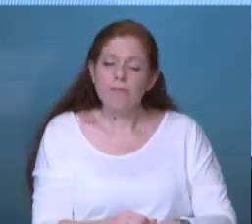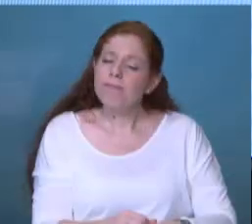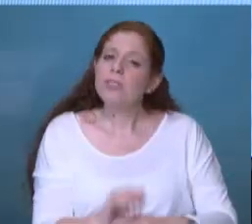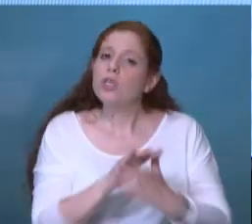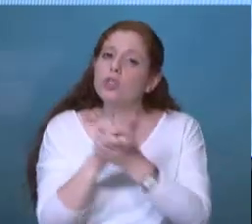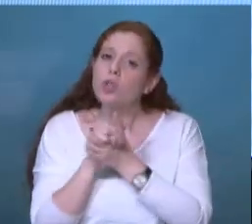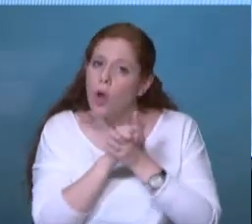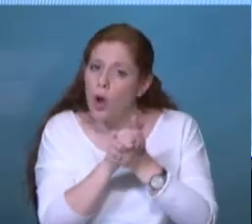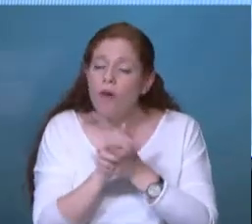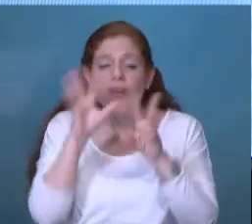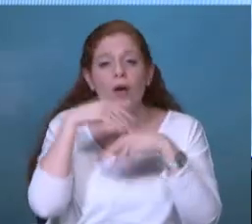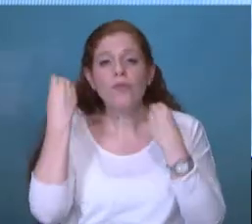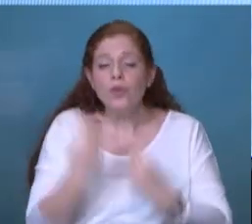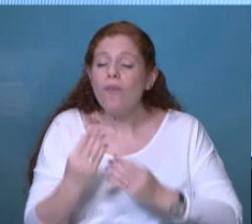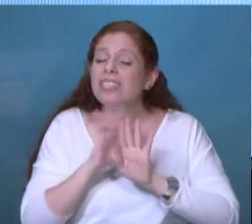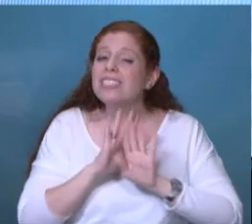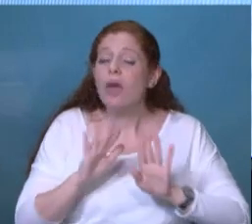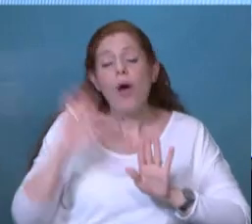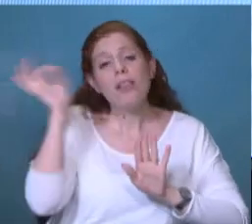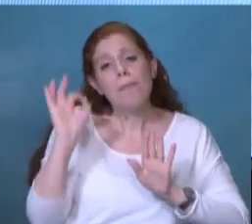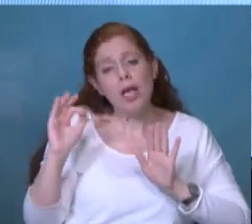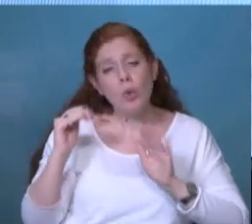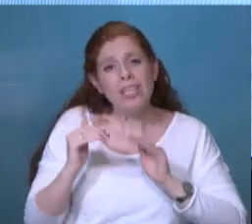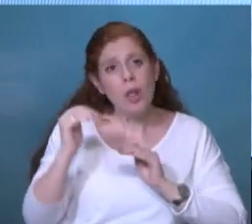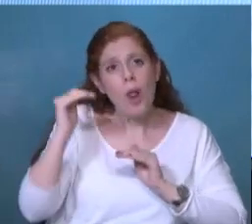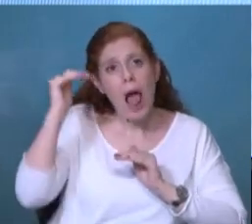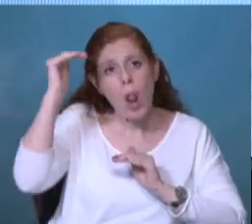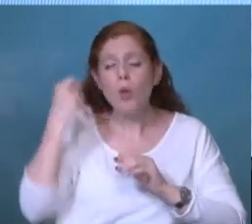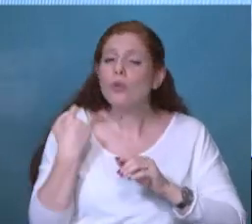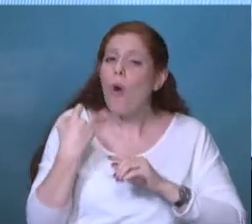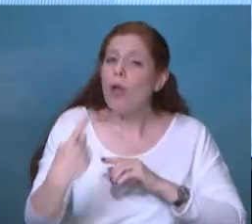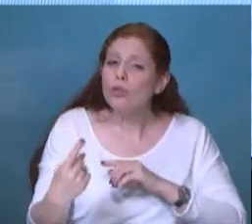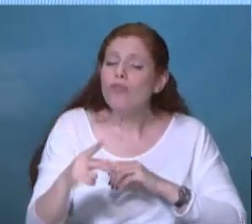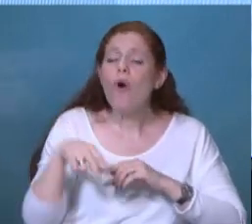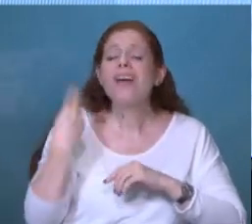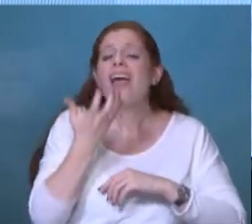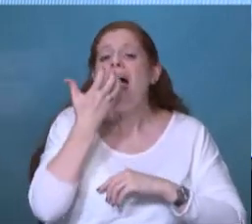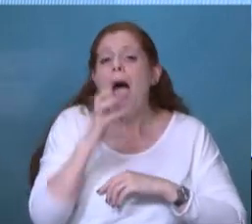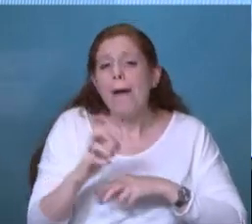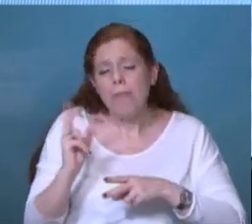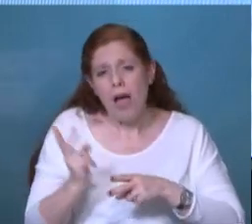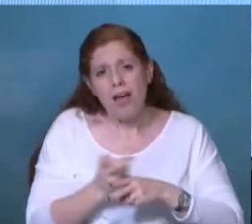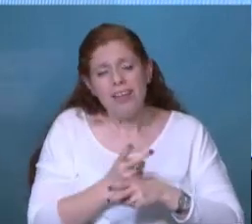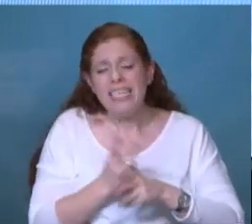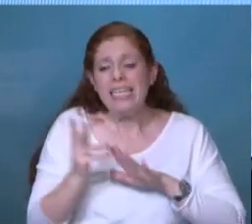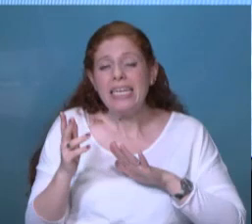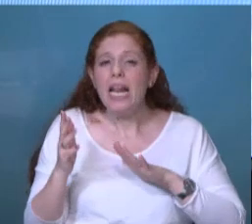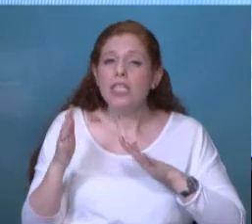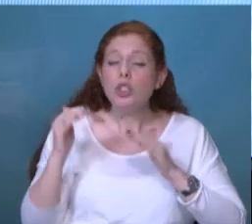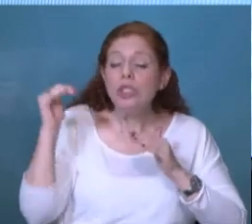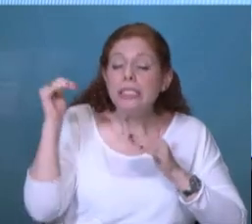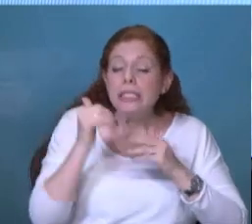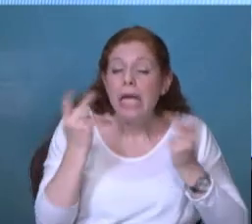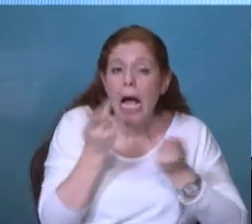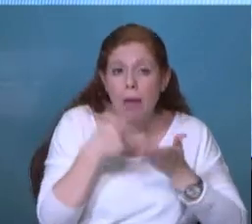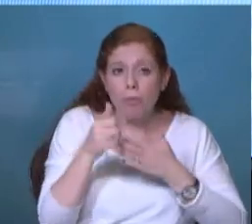שלום לכם וערב טוב, זהו, הטמפרטורות התחילו לעלות, כל השבוע הזה יהיה חם מהרגיל, איזושהי ירידה קלה בהמשך